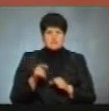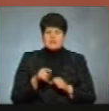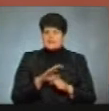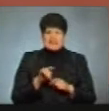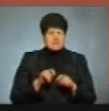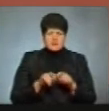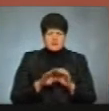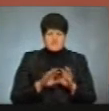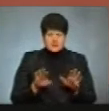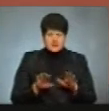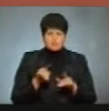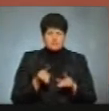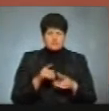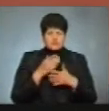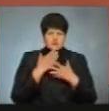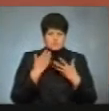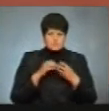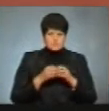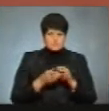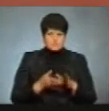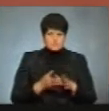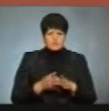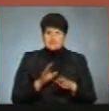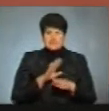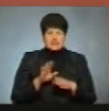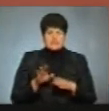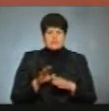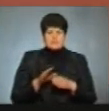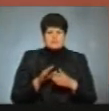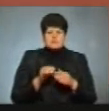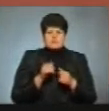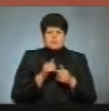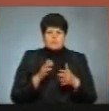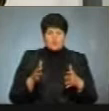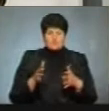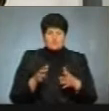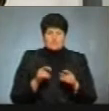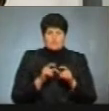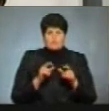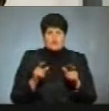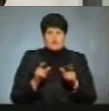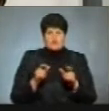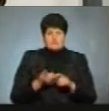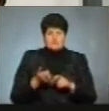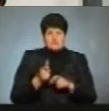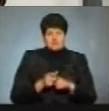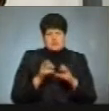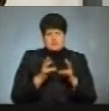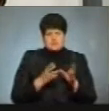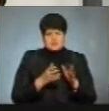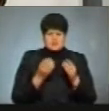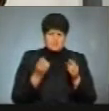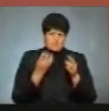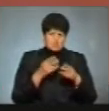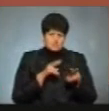їх не перевіряють як правило, тому що вони не становлять якоїсь небезпеки? Так, вони не підлягають під вимогу правил, не рахуються об'єктами під вищої небезпеки. Тобто